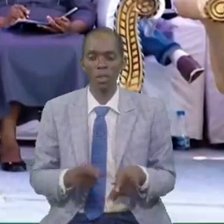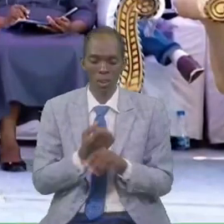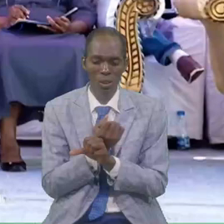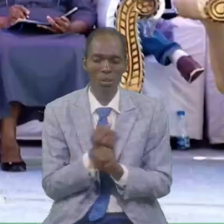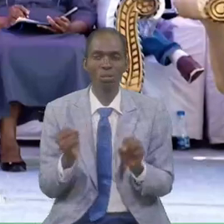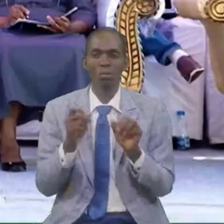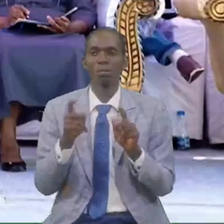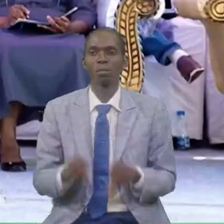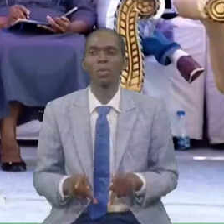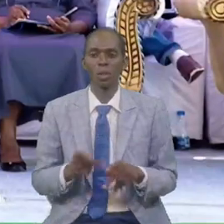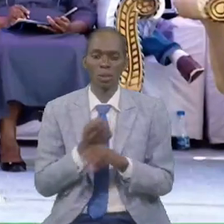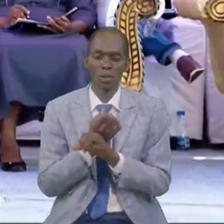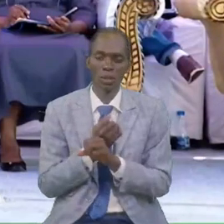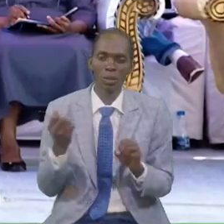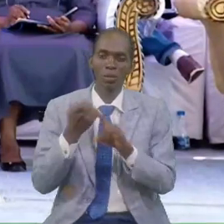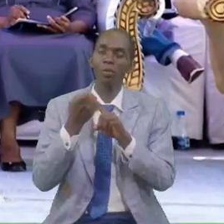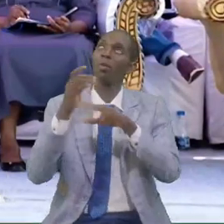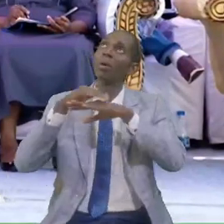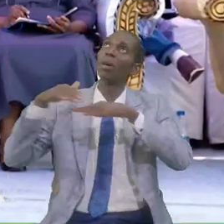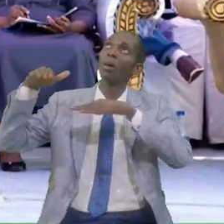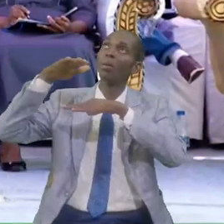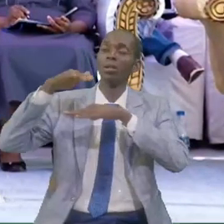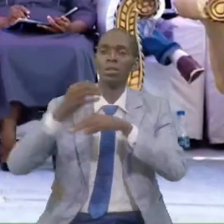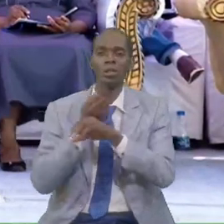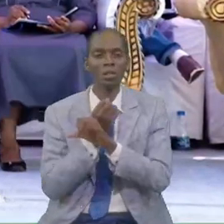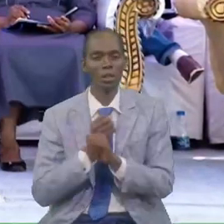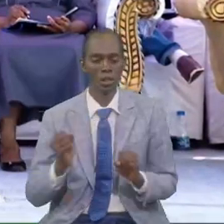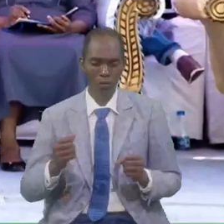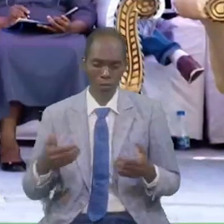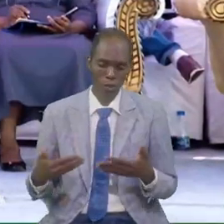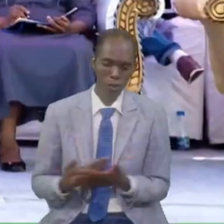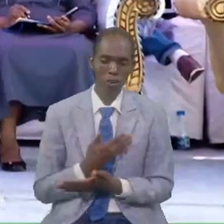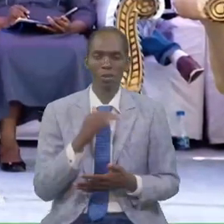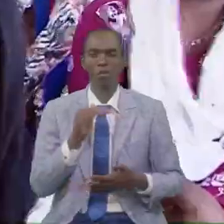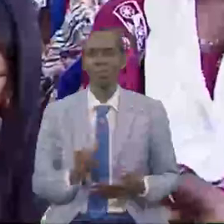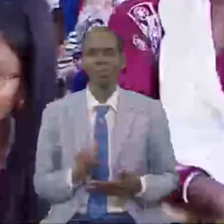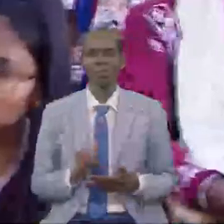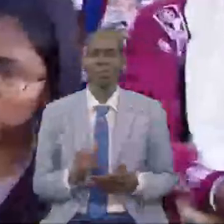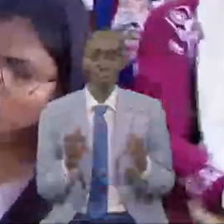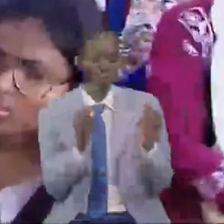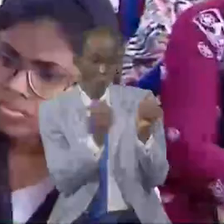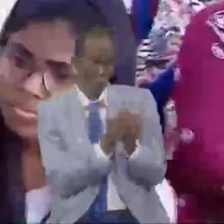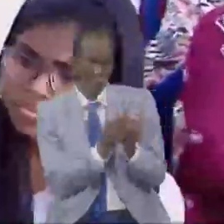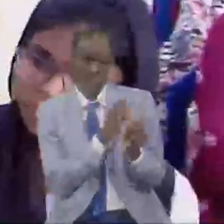nouveau. Né d'en haut. Né de nouveau.